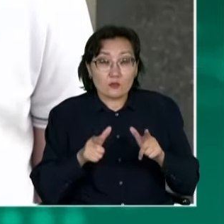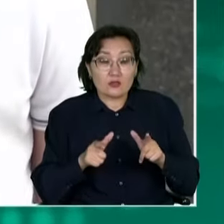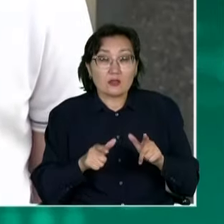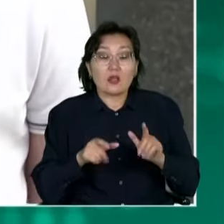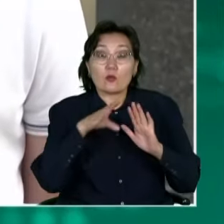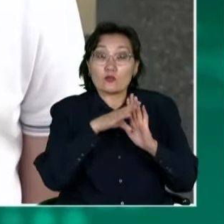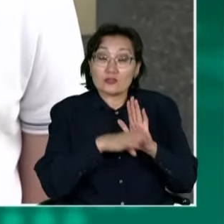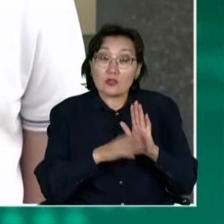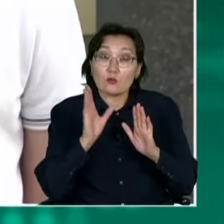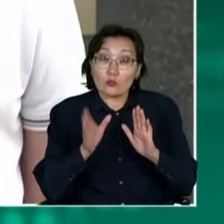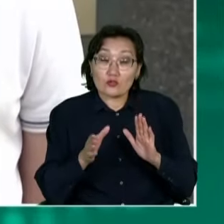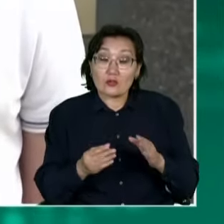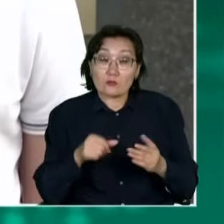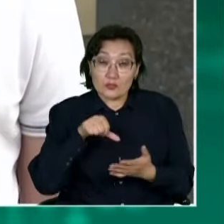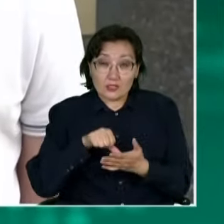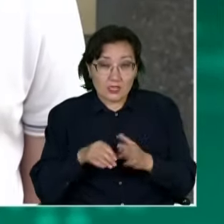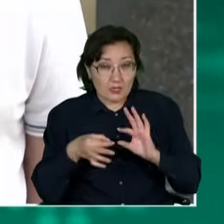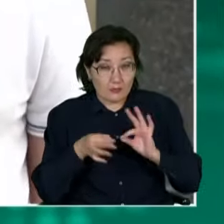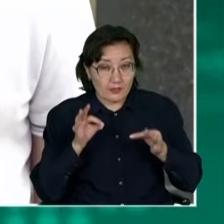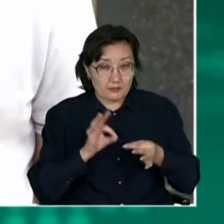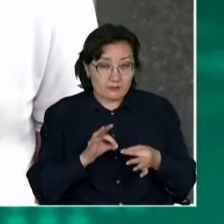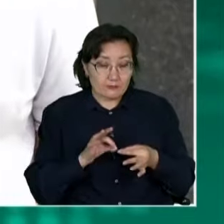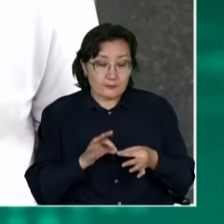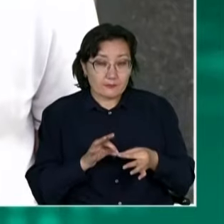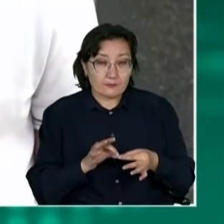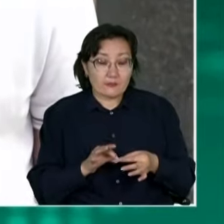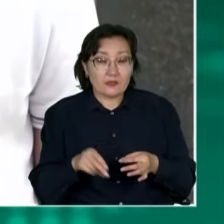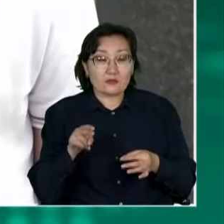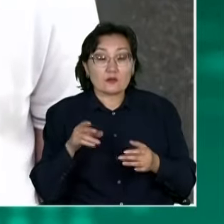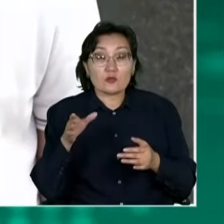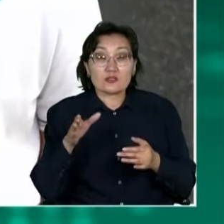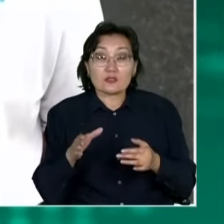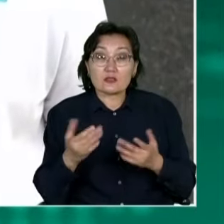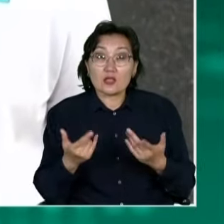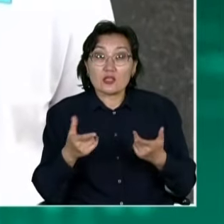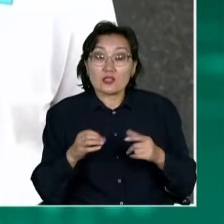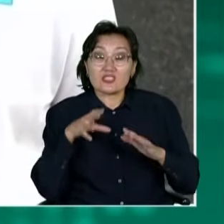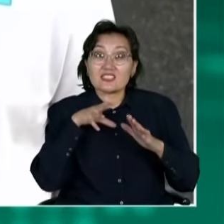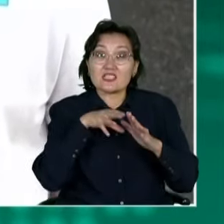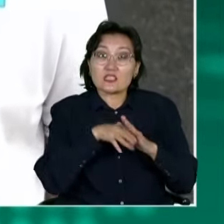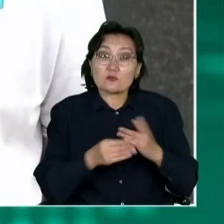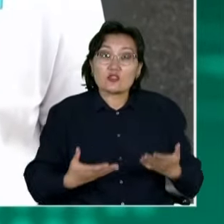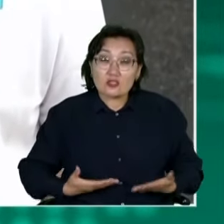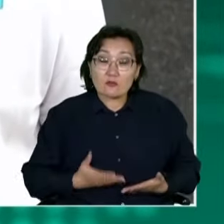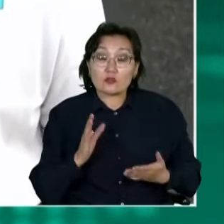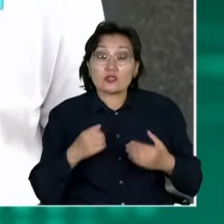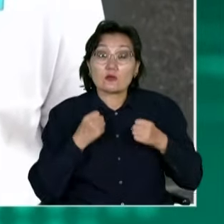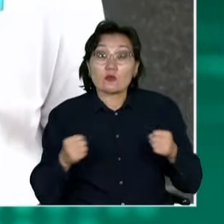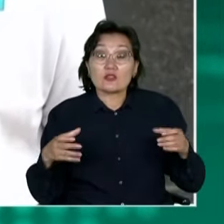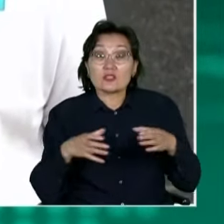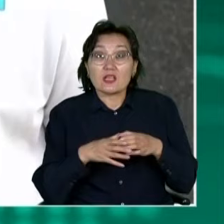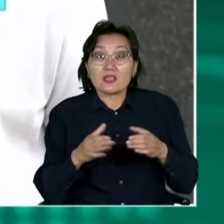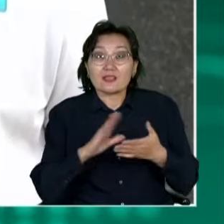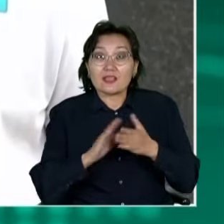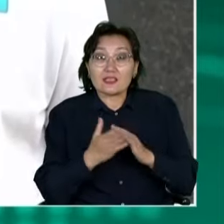календарю игр, будут выступать на Олимпиаде. Диас Саветкалиулы, а вот где разместятся наши спортсмены и какие для